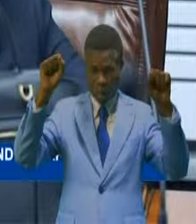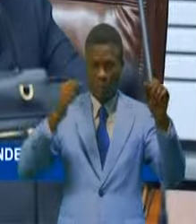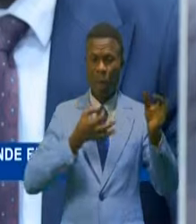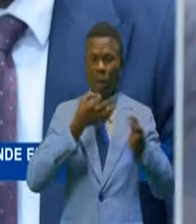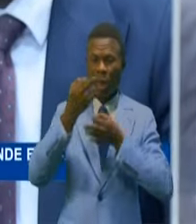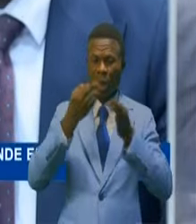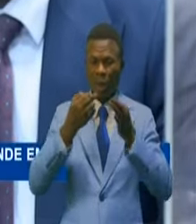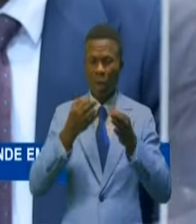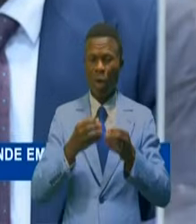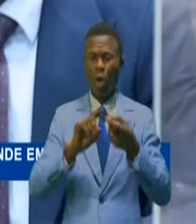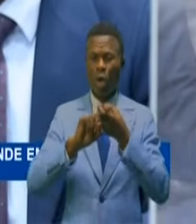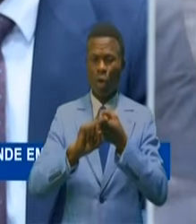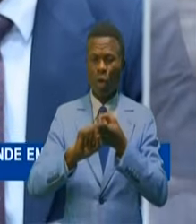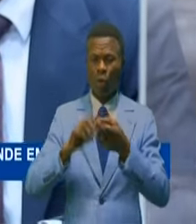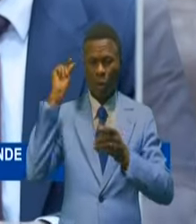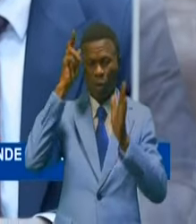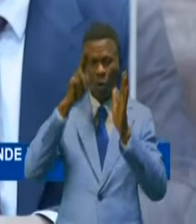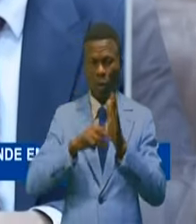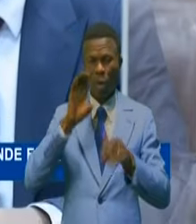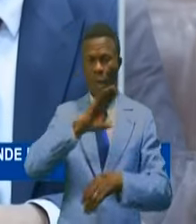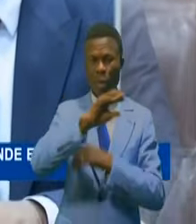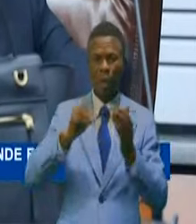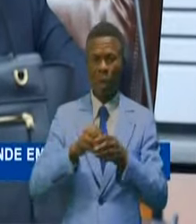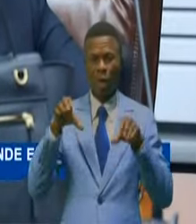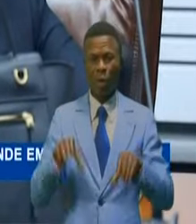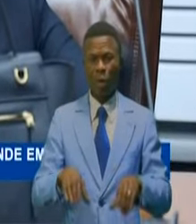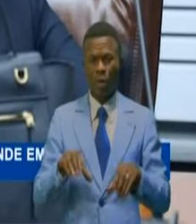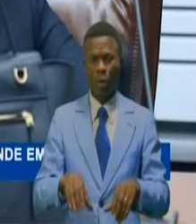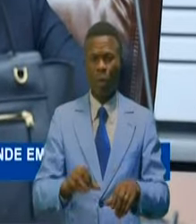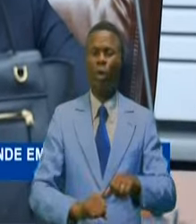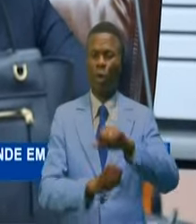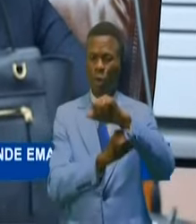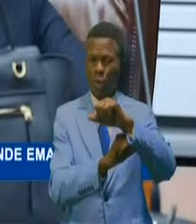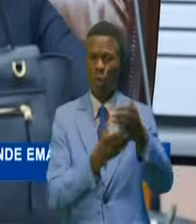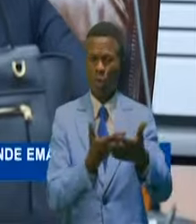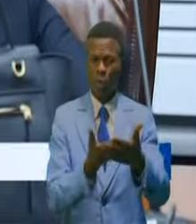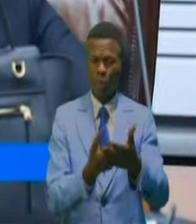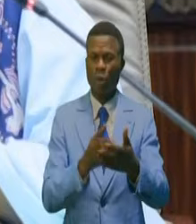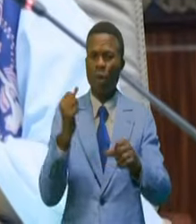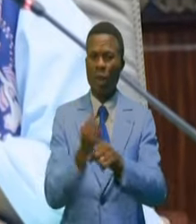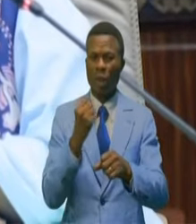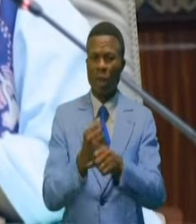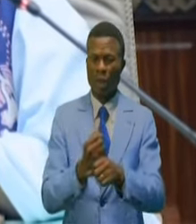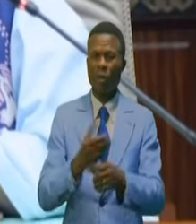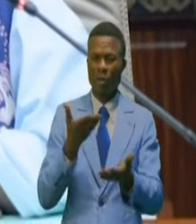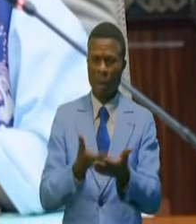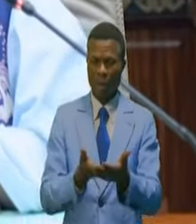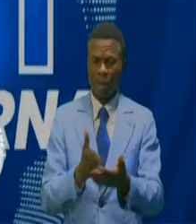la gratitude au gouvernement et à la Banque centrale du Congo pour leur soutien dans l'exercice de leur